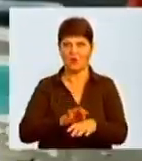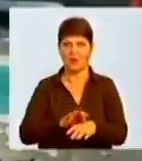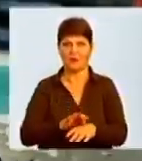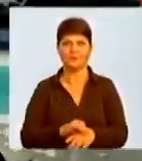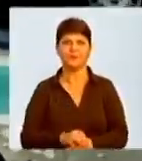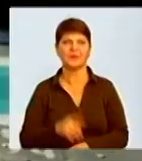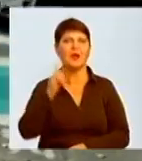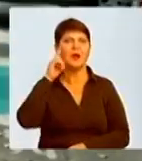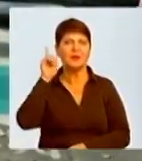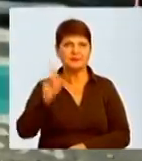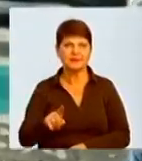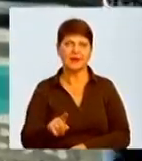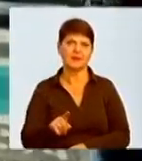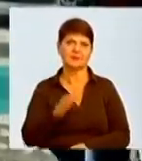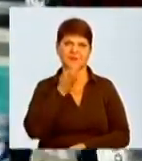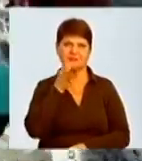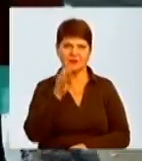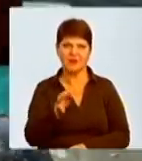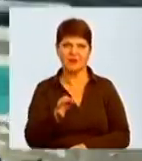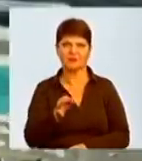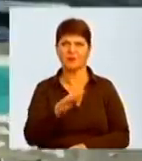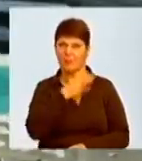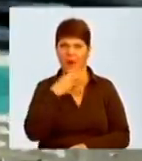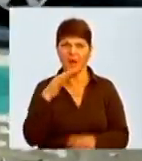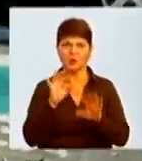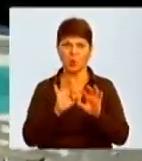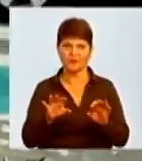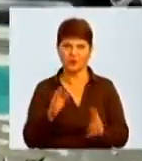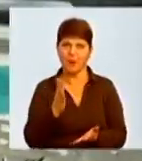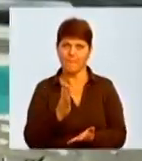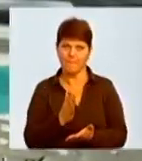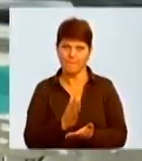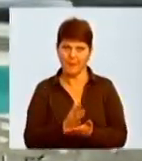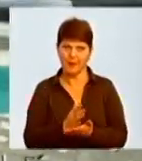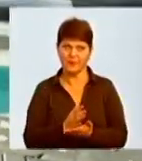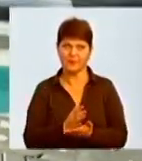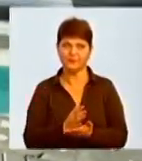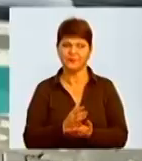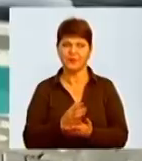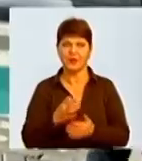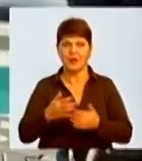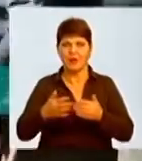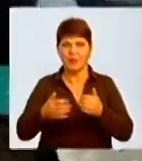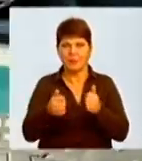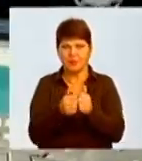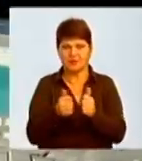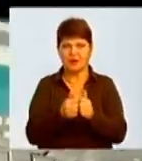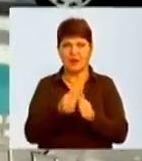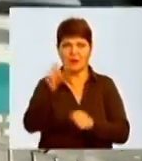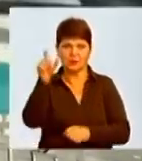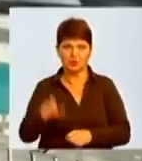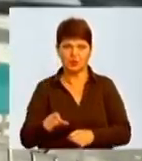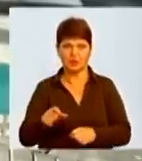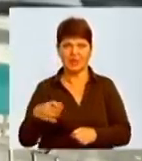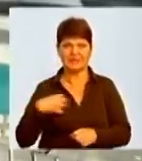Знаю досить, скажімо так, багато інформації маю. У мене близька людина, це свекруха моя, в неї була